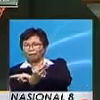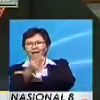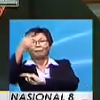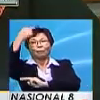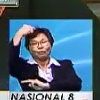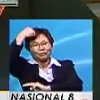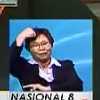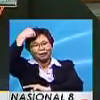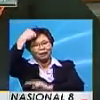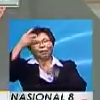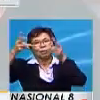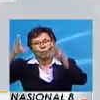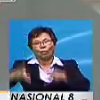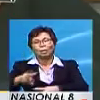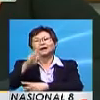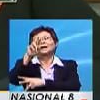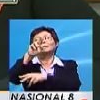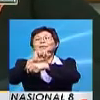Minda